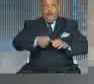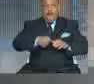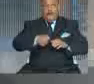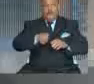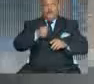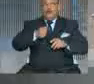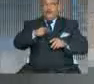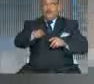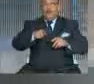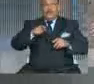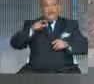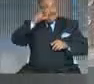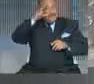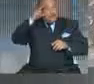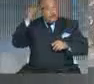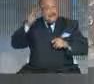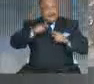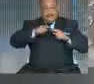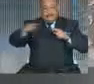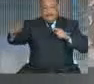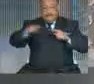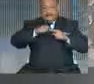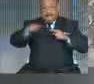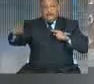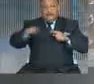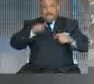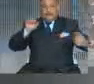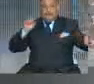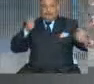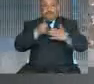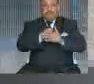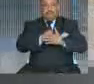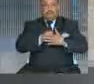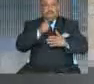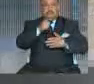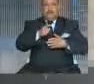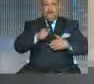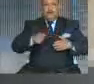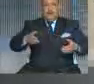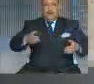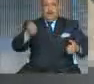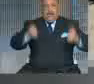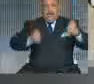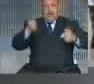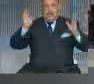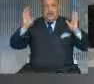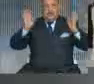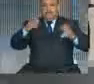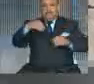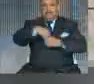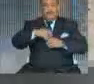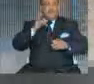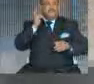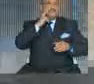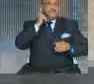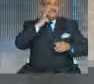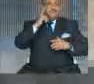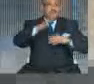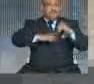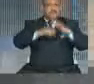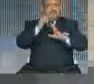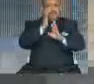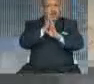عيان أن سرعة الفائقة لسيارة محملة بقوارير من الخمر تسببت في الاصطدام بمترجل كان مارا على